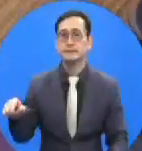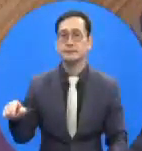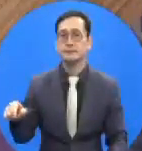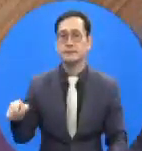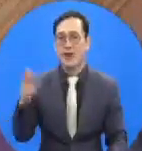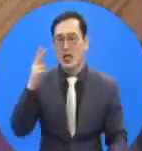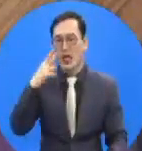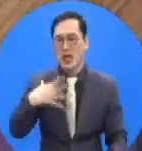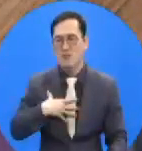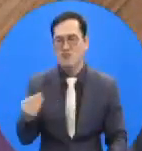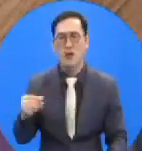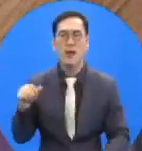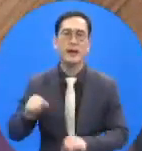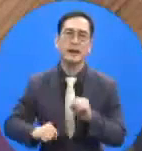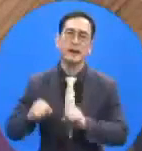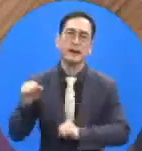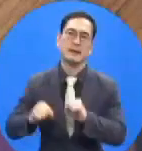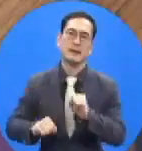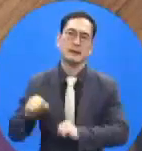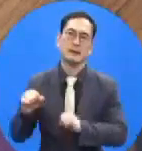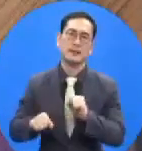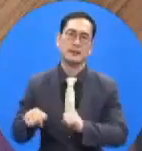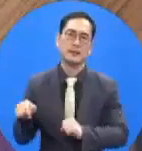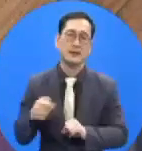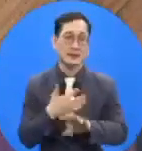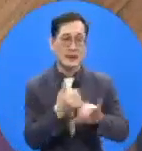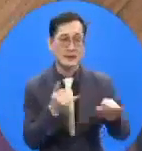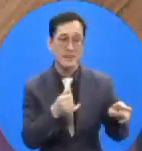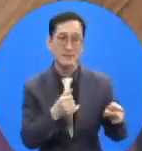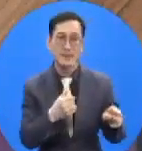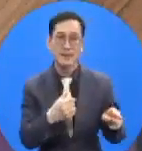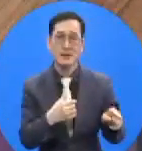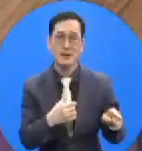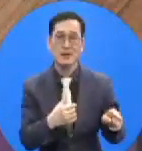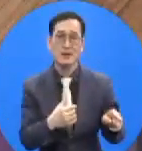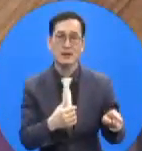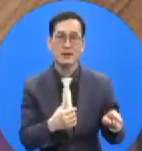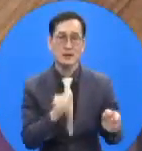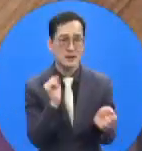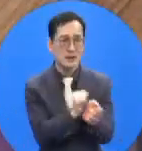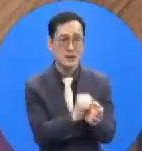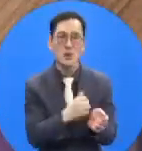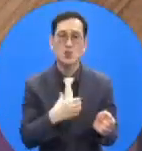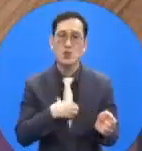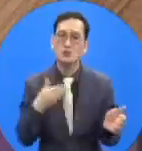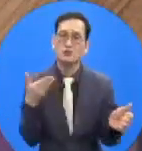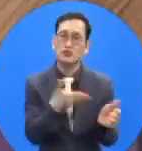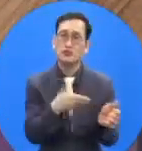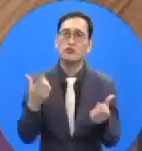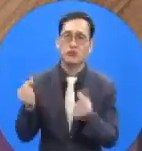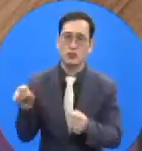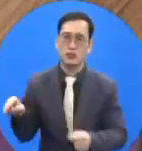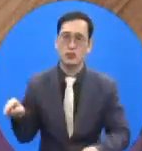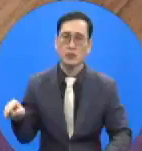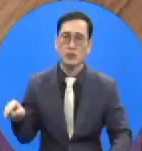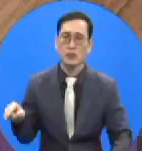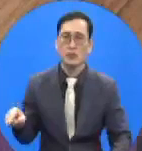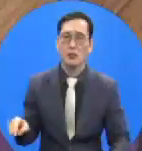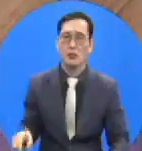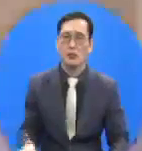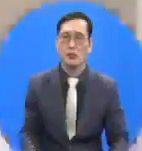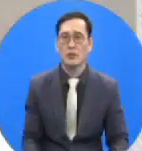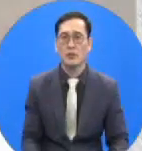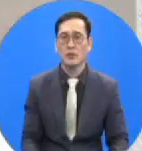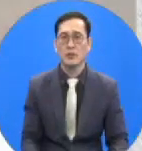의한 위법행위 범죄행위거든요. 예. 그러니까 다른 사람의 생명을 위협할 수 있는 행동이 됩니다. 그래서 굉장히